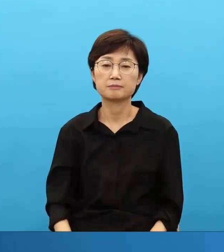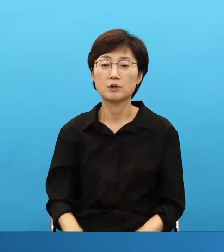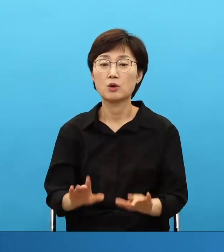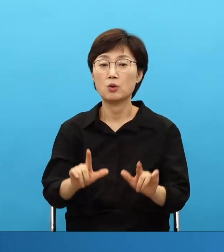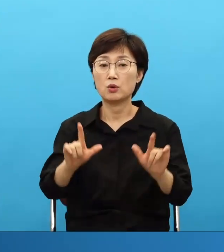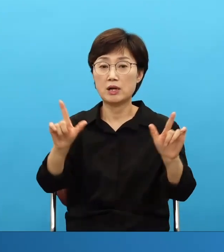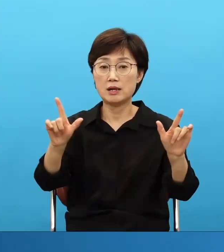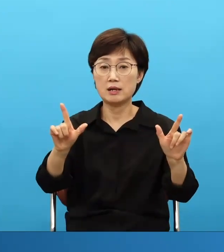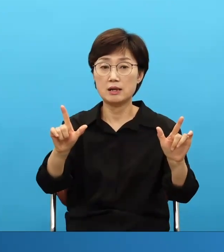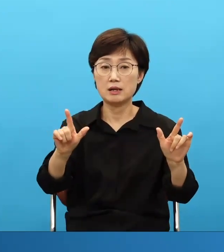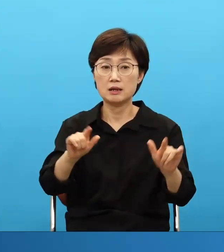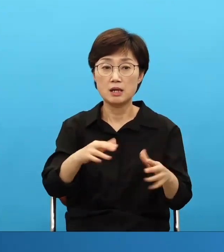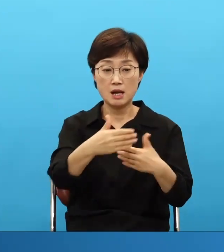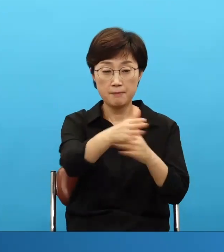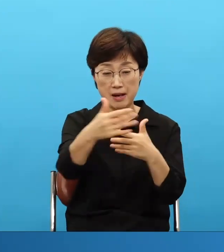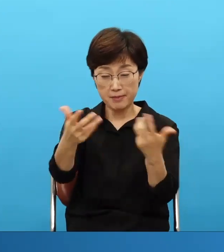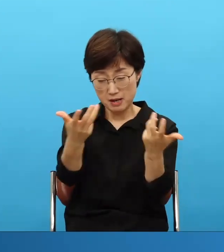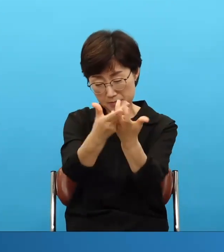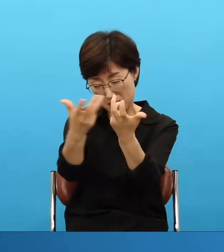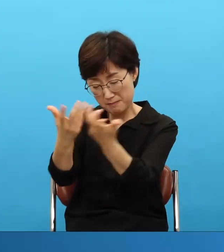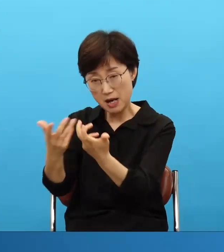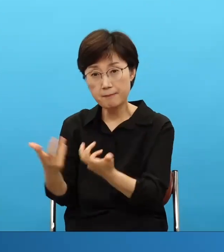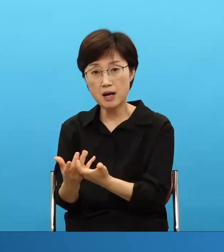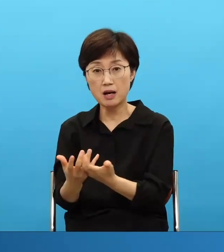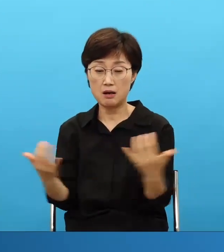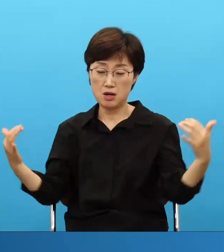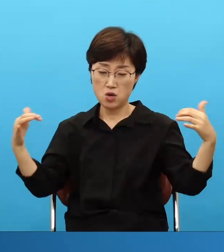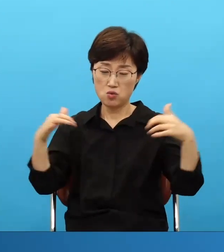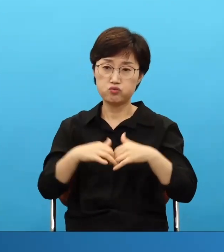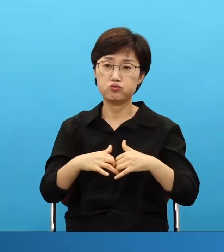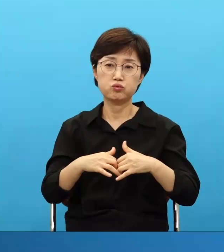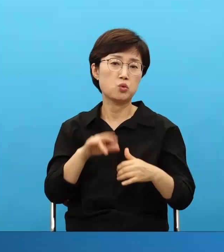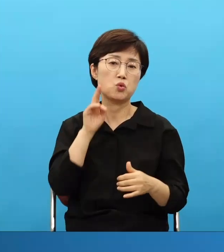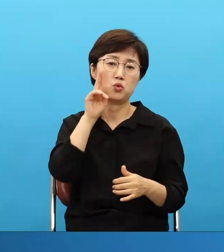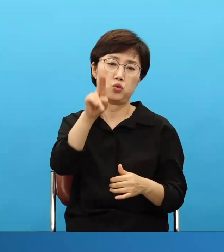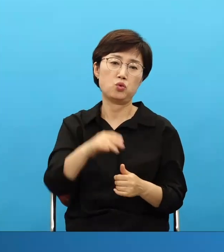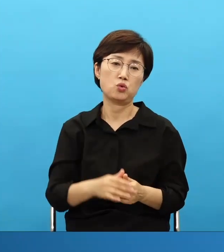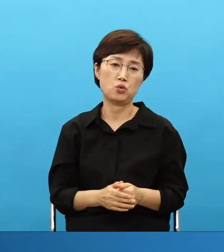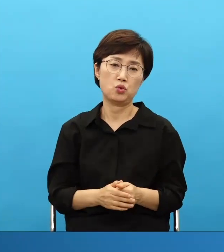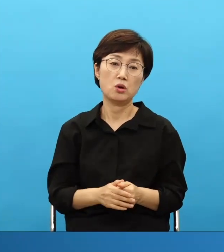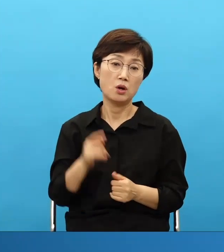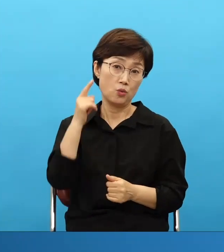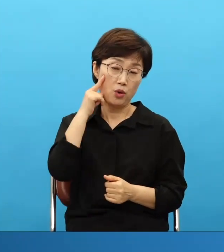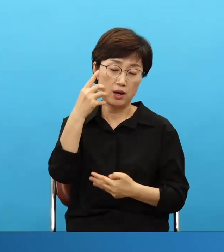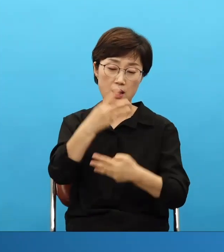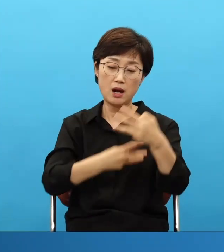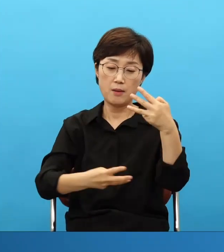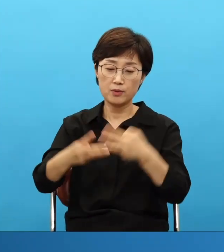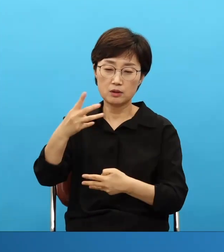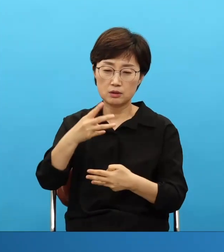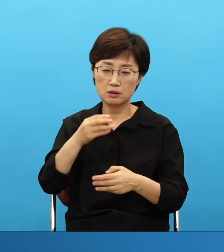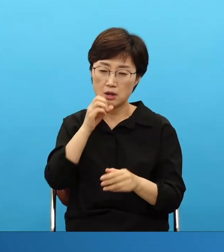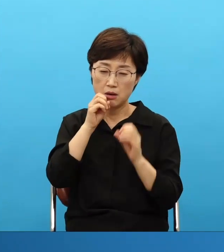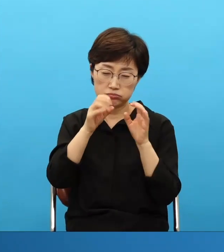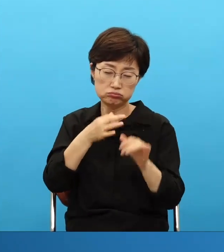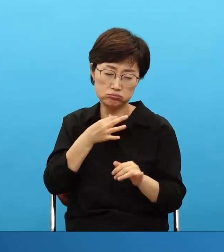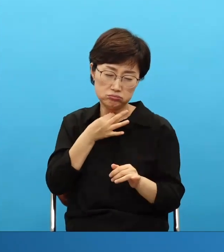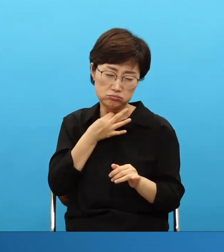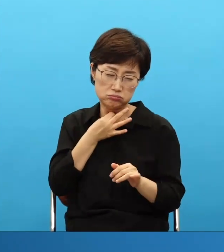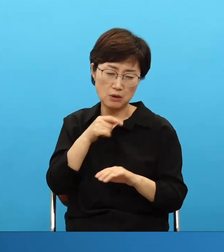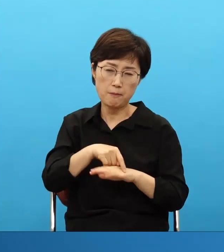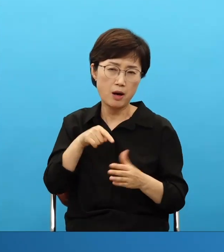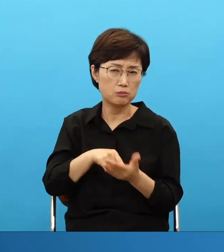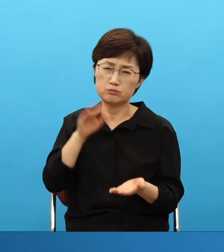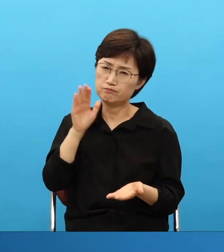RUTC 모든 강의실이 가득채울만큼 많은 인호는 식을 줄 모르는 렘런트 운동에 대한 뜨거운 마음을 확인하는